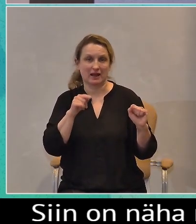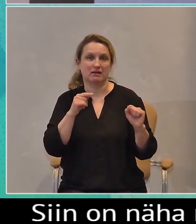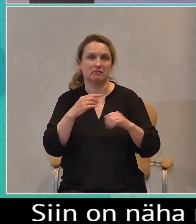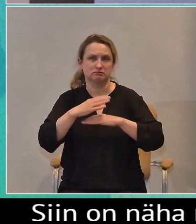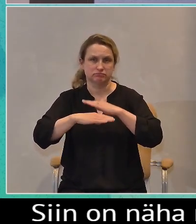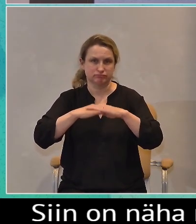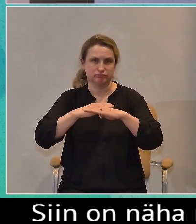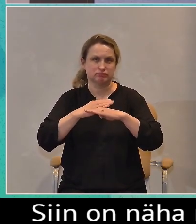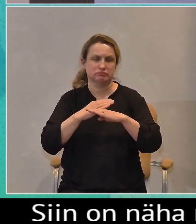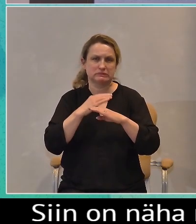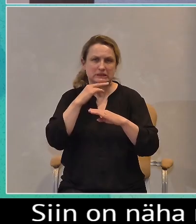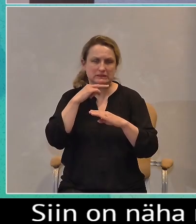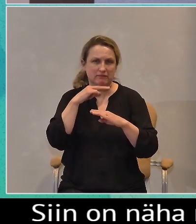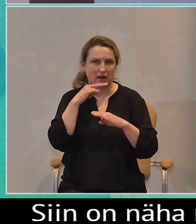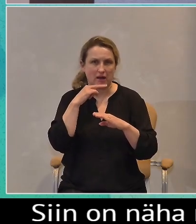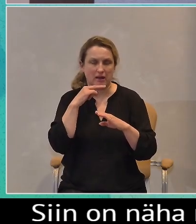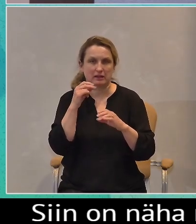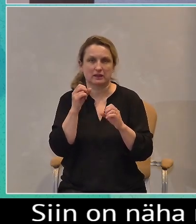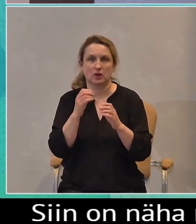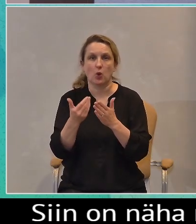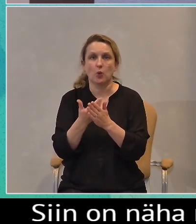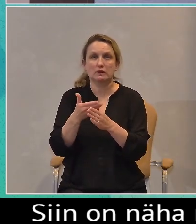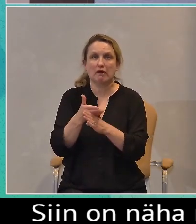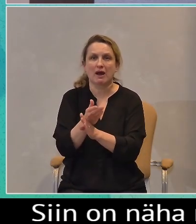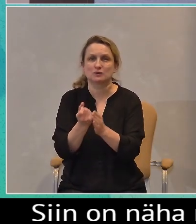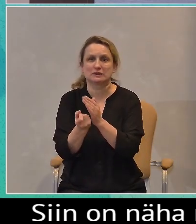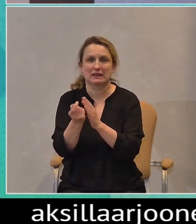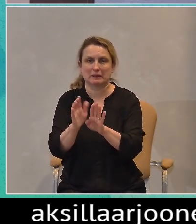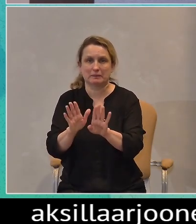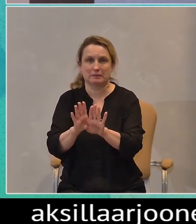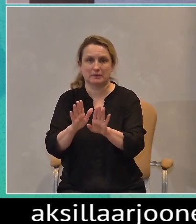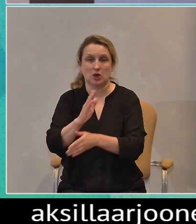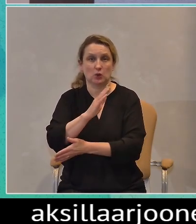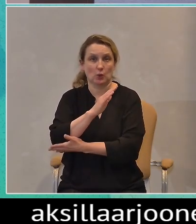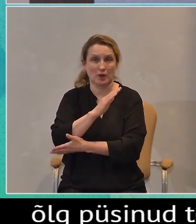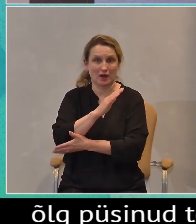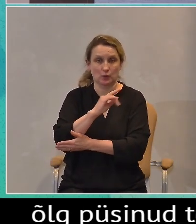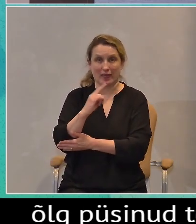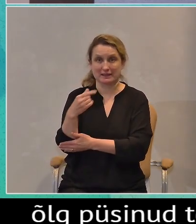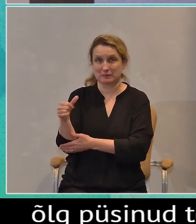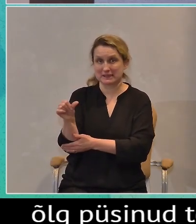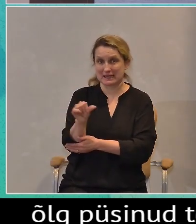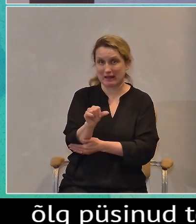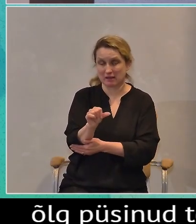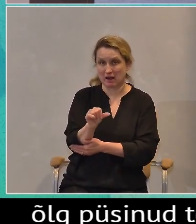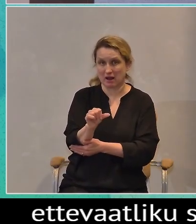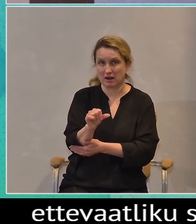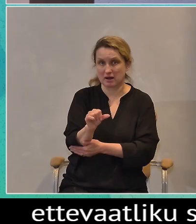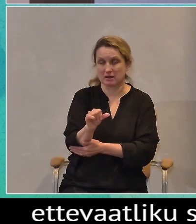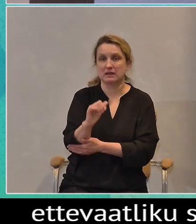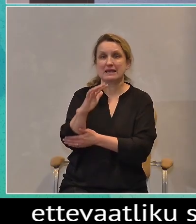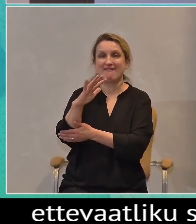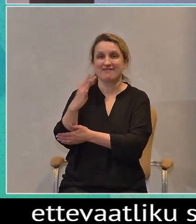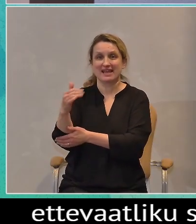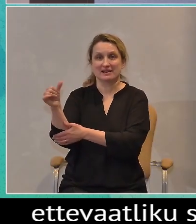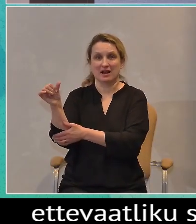edasi ettevaatlikult ja väldime uute kahjustuste teket. Küünarnukk esimesel nädalal ja 5.